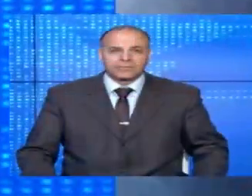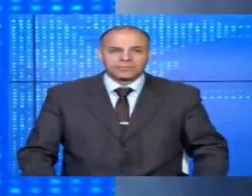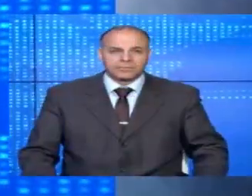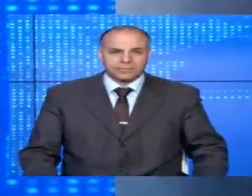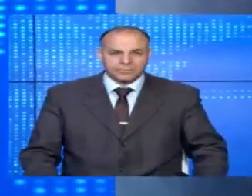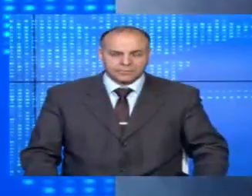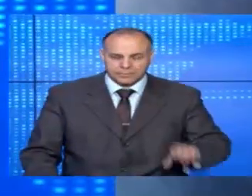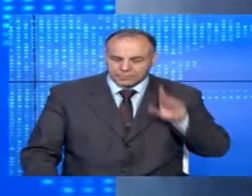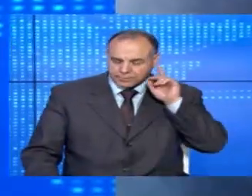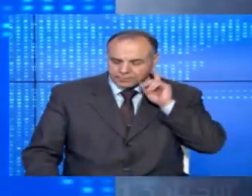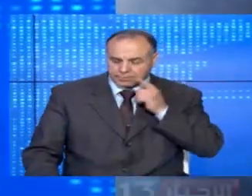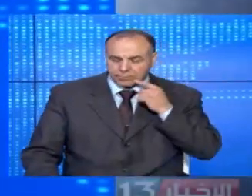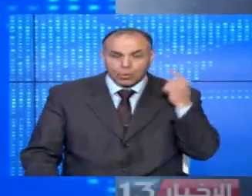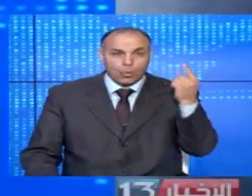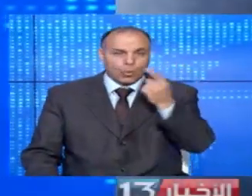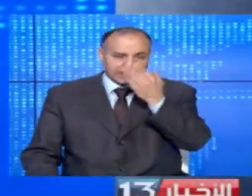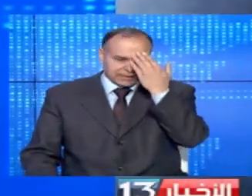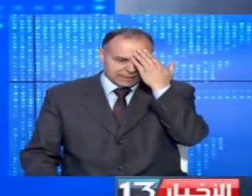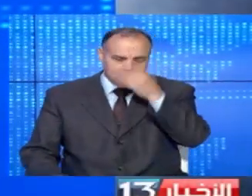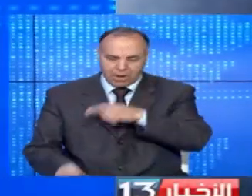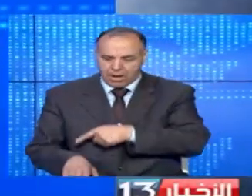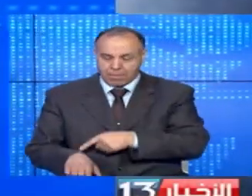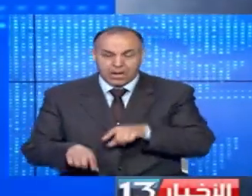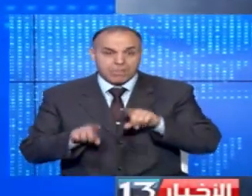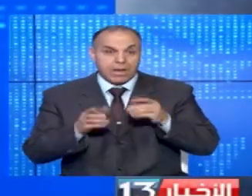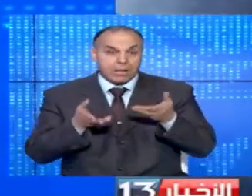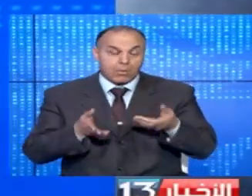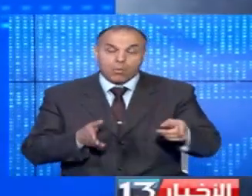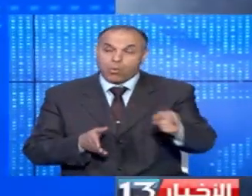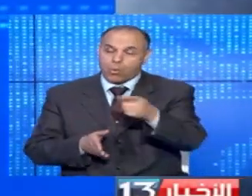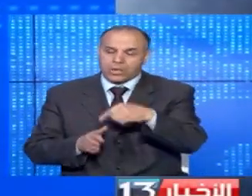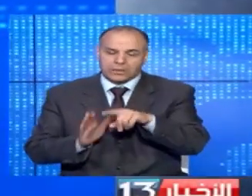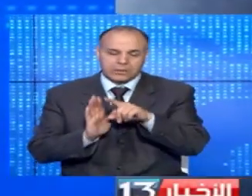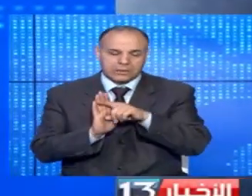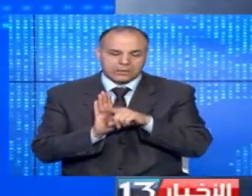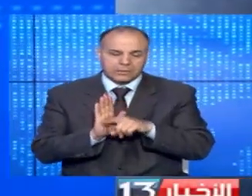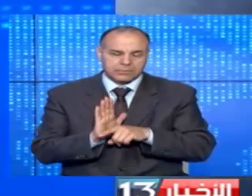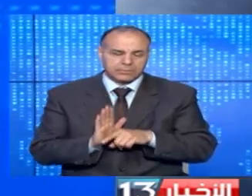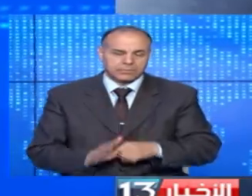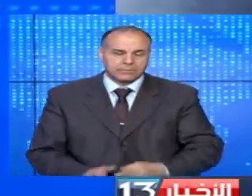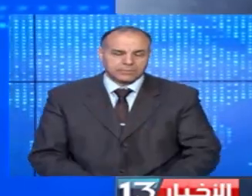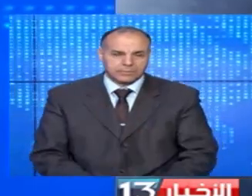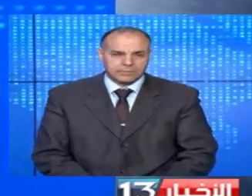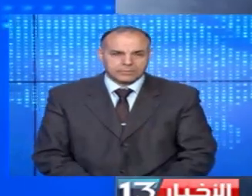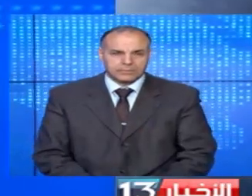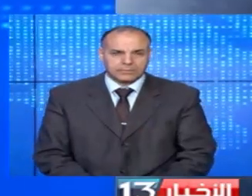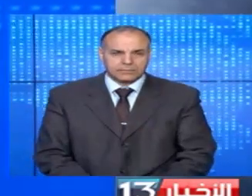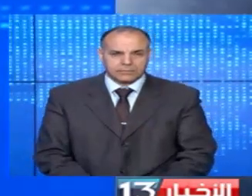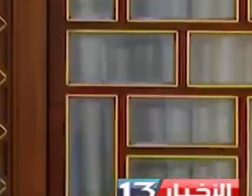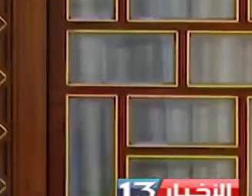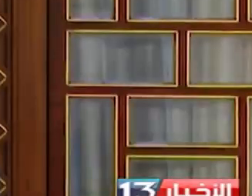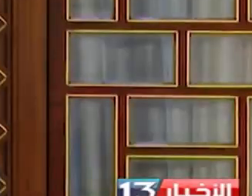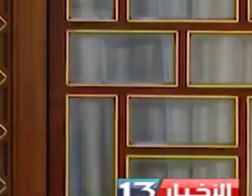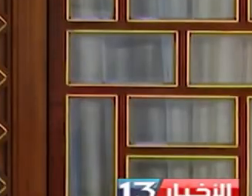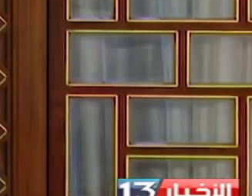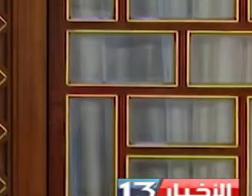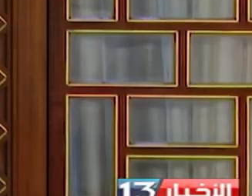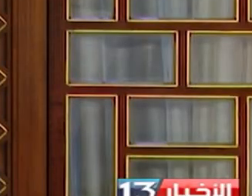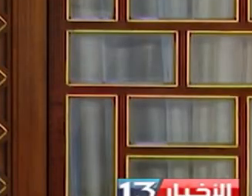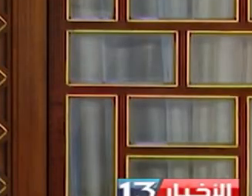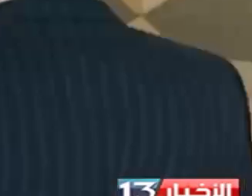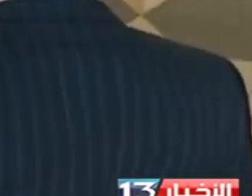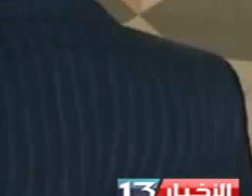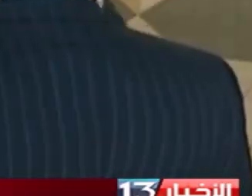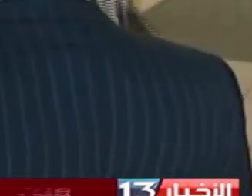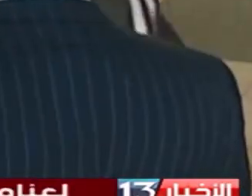نشره الاخبار من القناه الوطنيه الاولى اهلا بكم مشاهدينا والبدايه بالعناوين اليوم